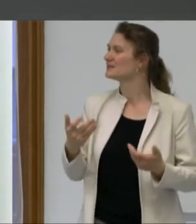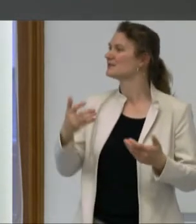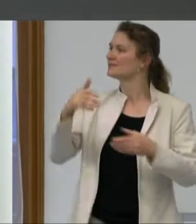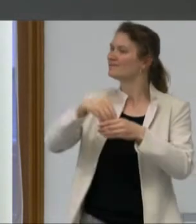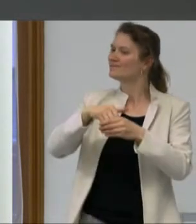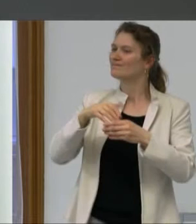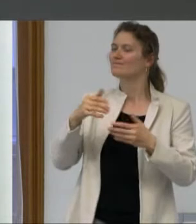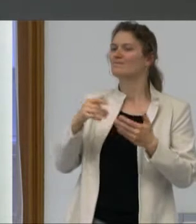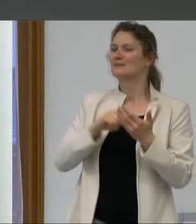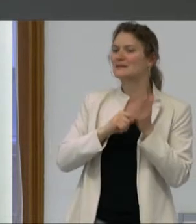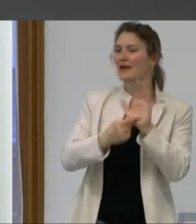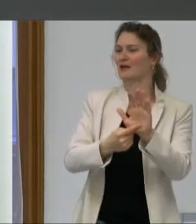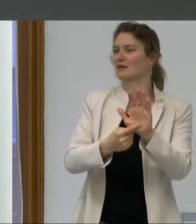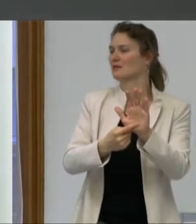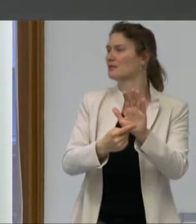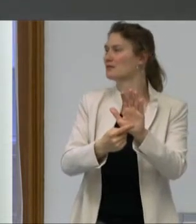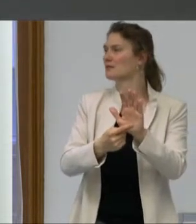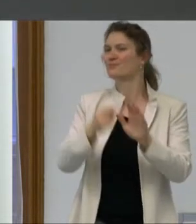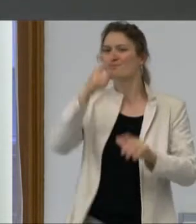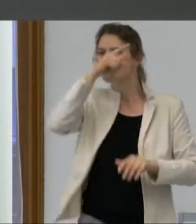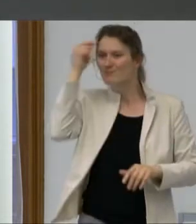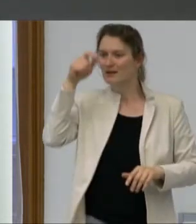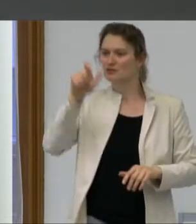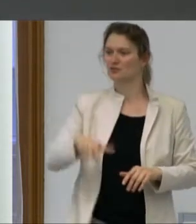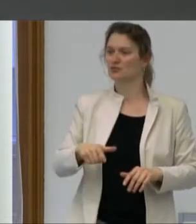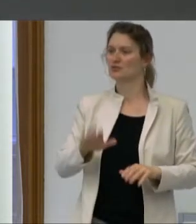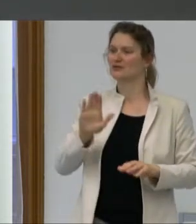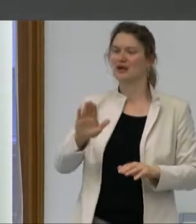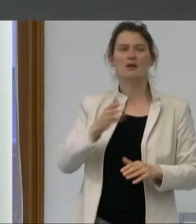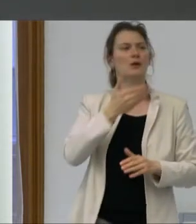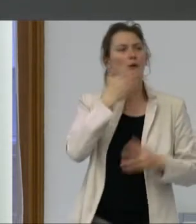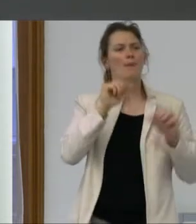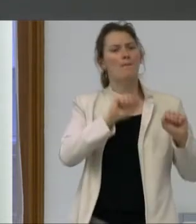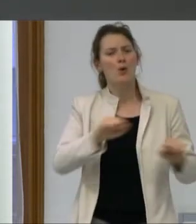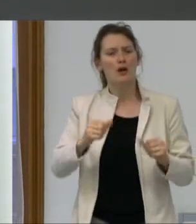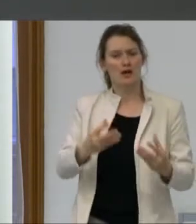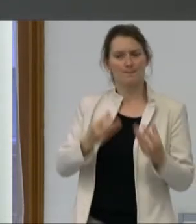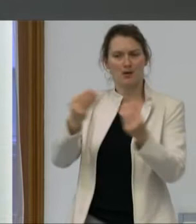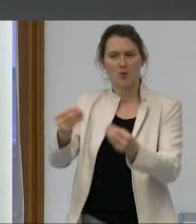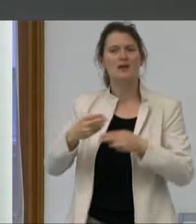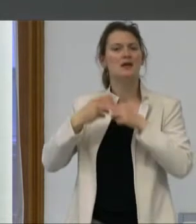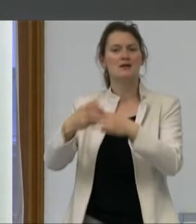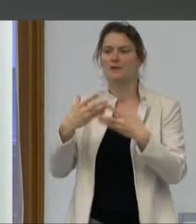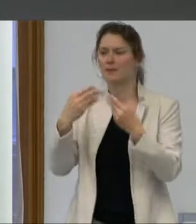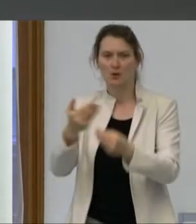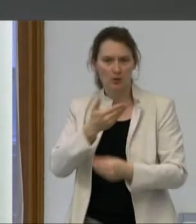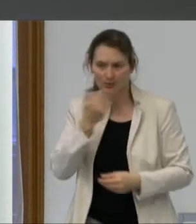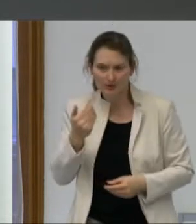letztendlich Ausdruck dessen ist, was ein Mensch mangels angemessener Möglichkeiten und Hilfen und